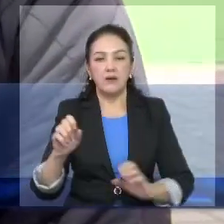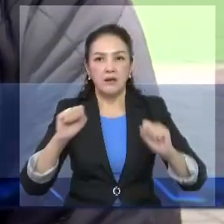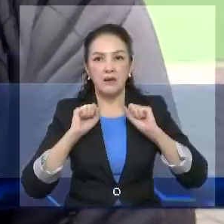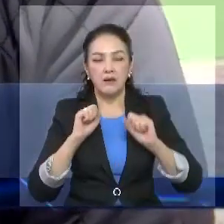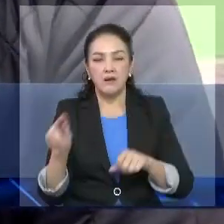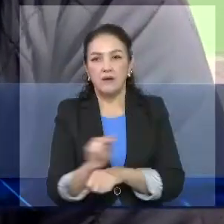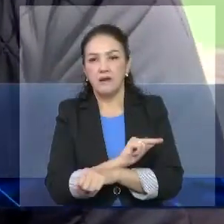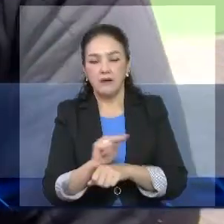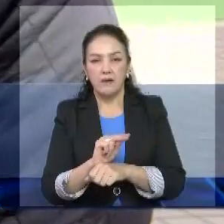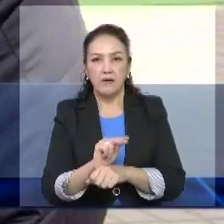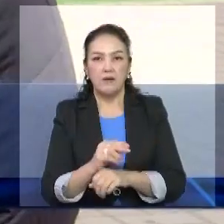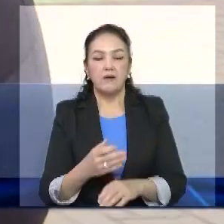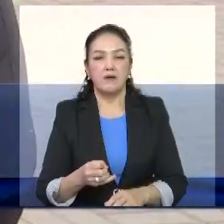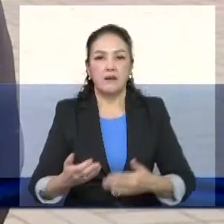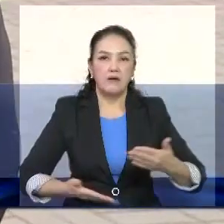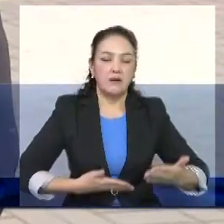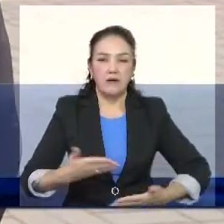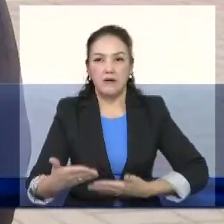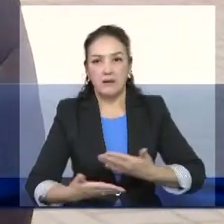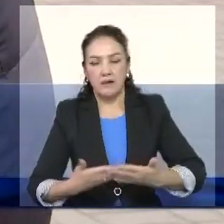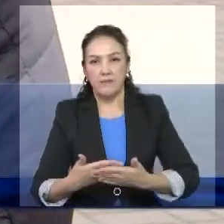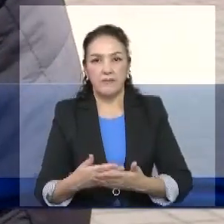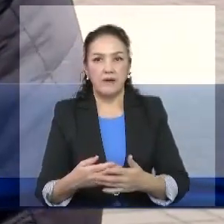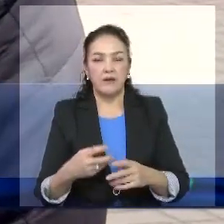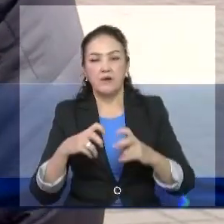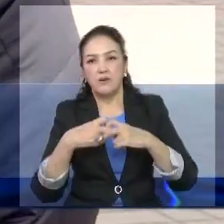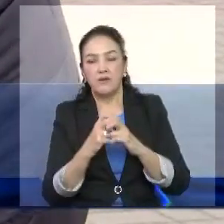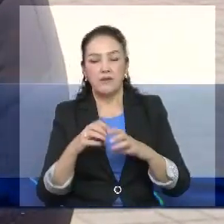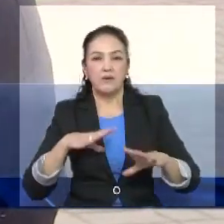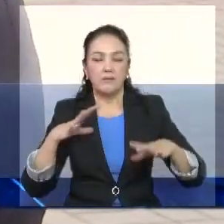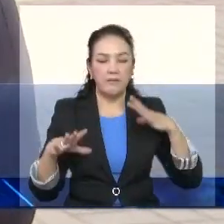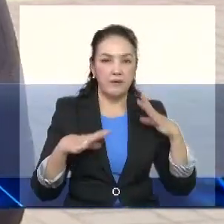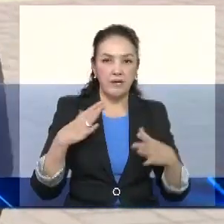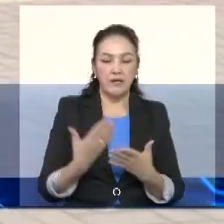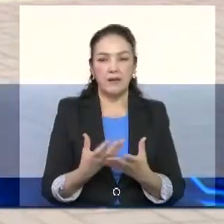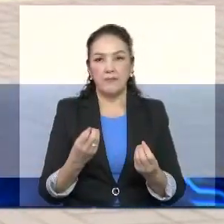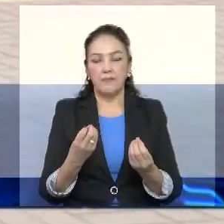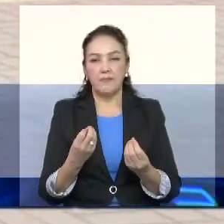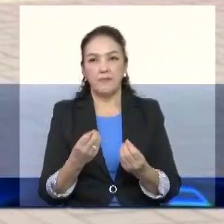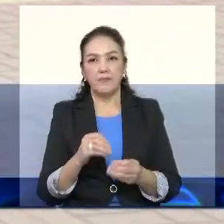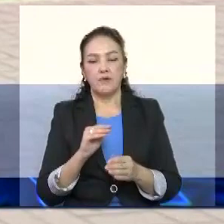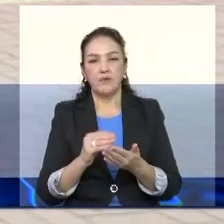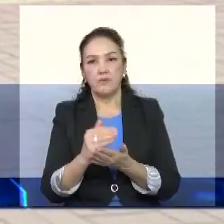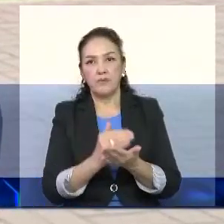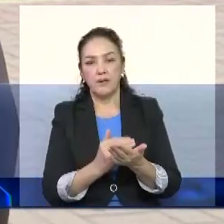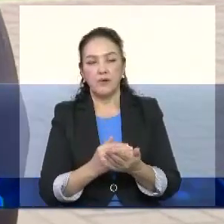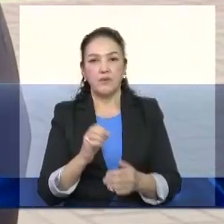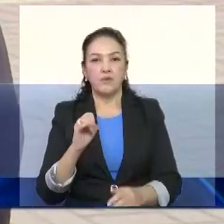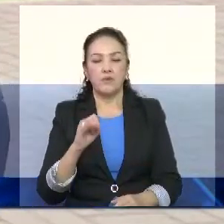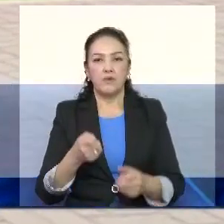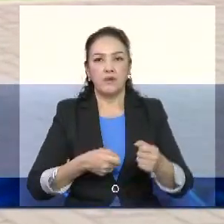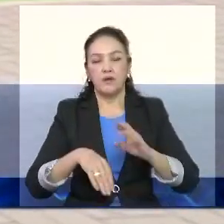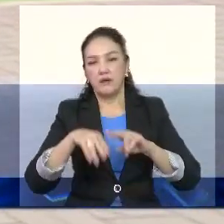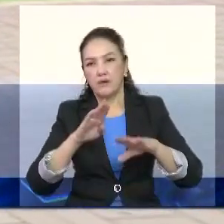с лечебной физкультуры, скандинавская ходьба и суставной гимнастикой занимаются. А дальше уже уроки по расписанию,